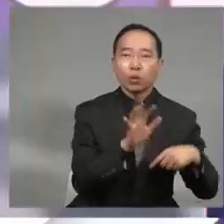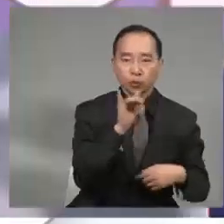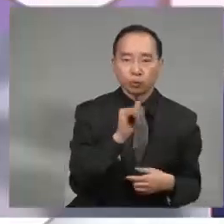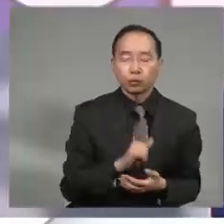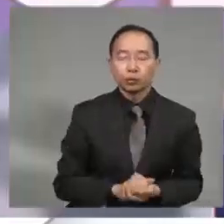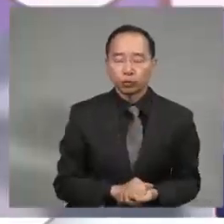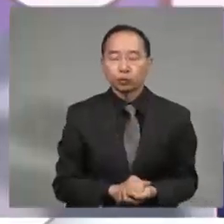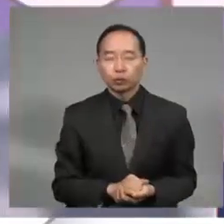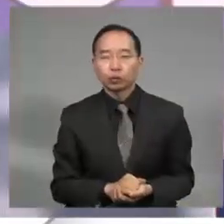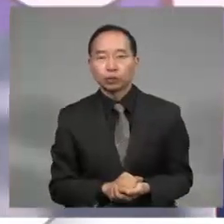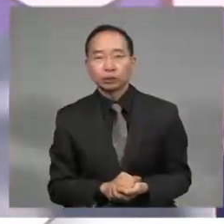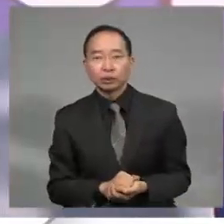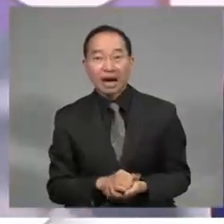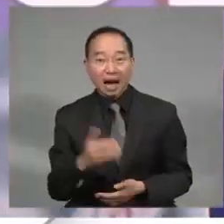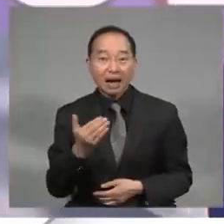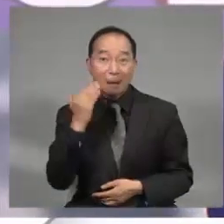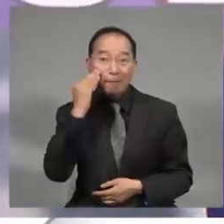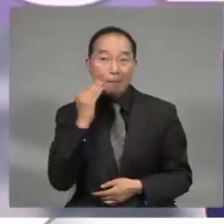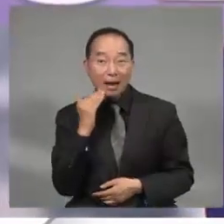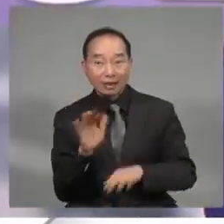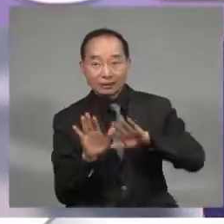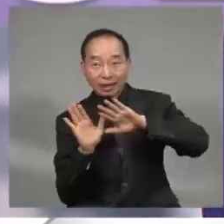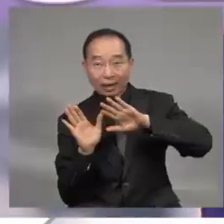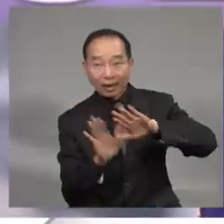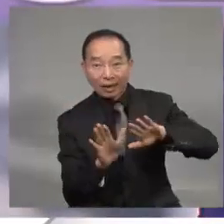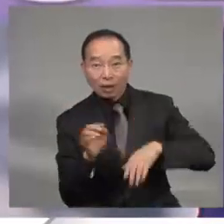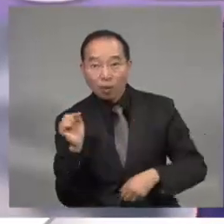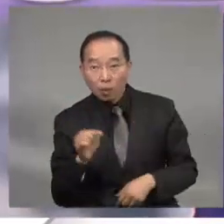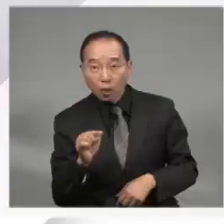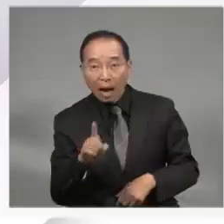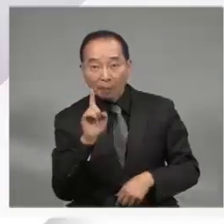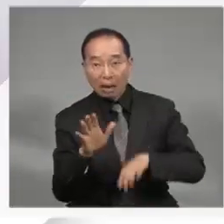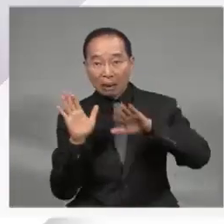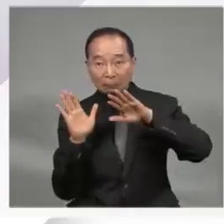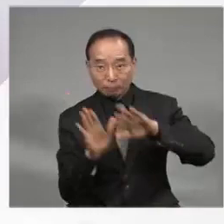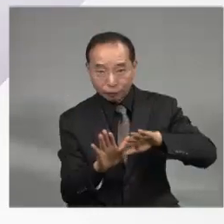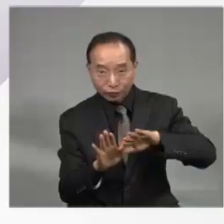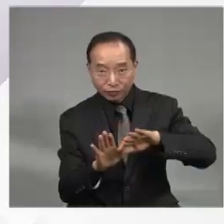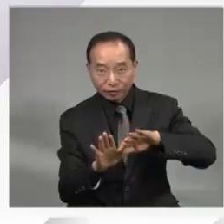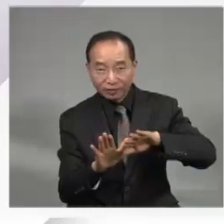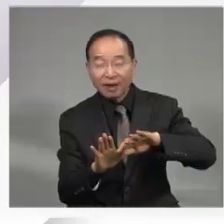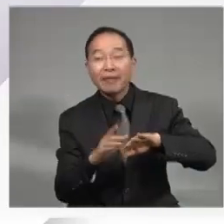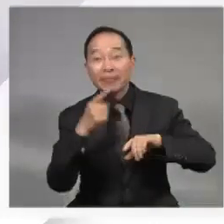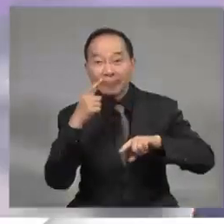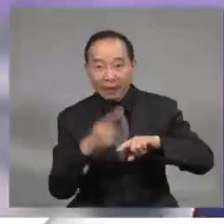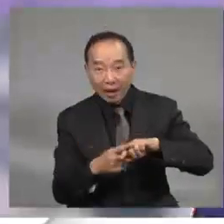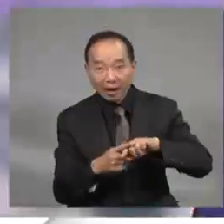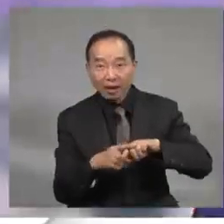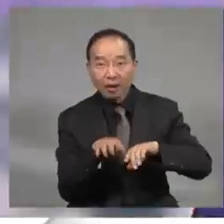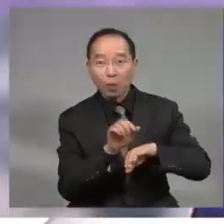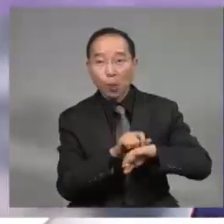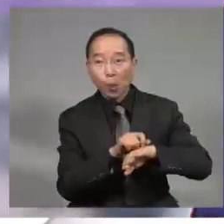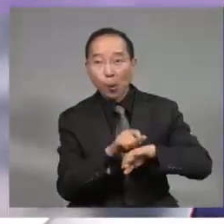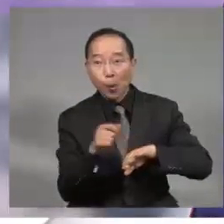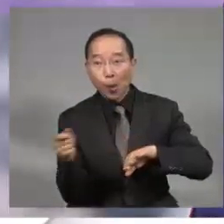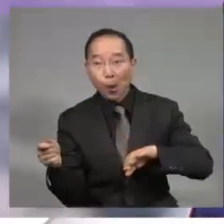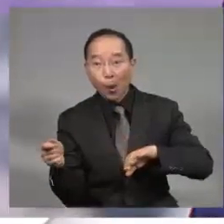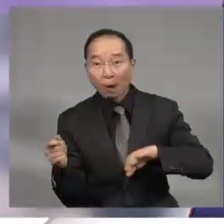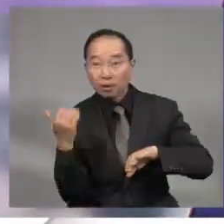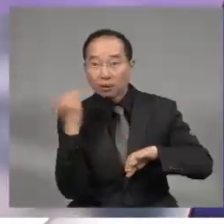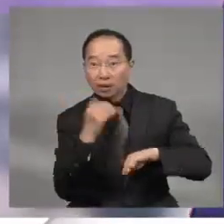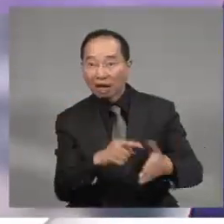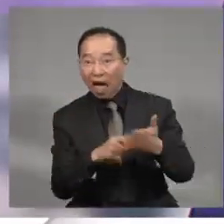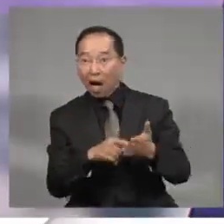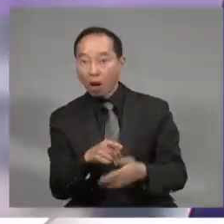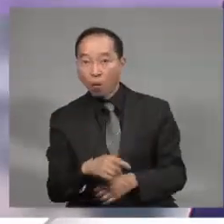네. 그게 이제 특수봉인지라고 말씀을 해주셨잖아요. 네. 그걸 한번 붙였다가 떼면은 지금 좀 표시가 다르게 난다고 네. 예, 해주는데